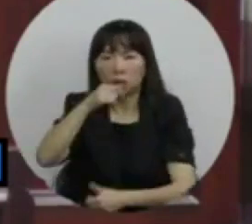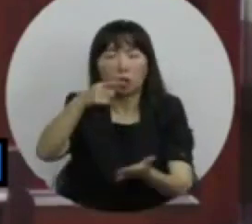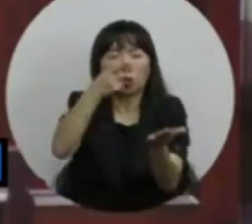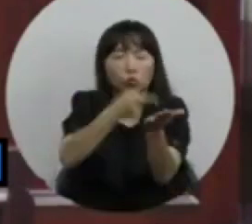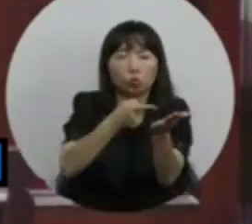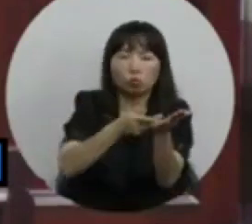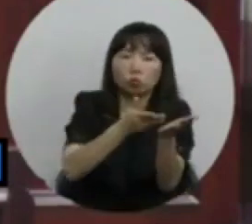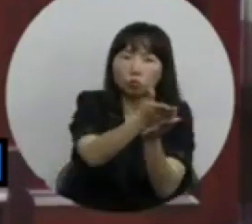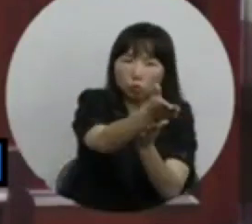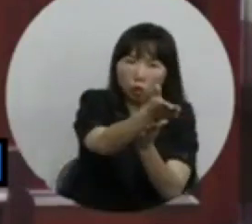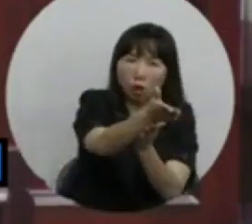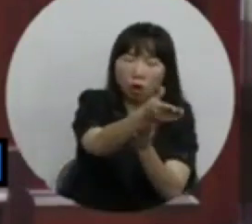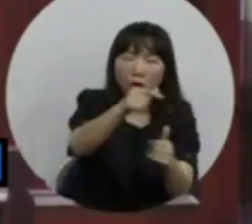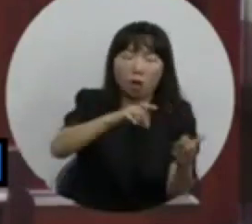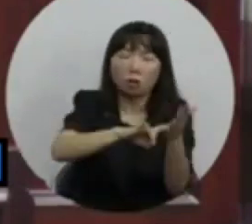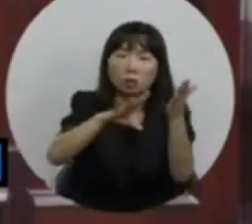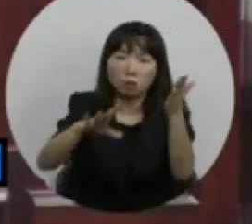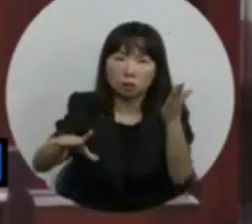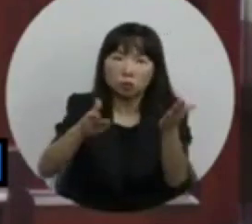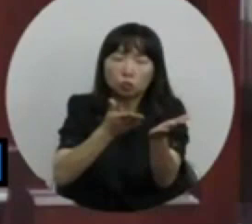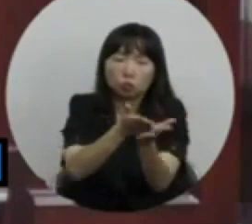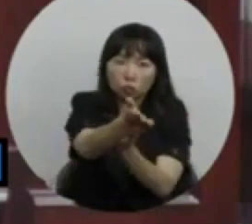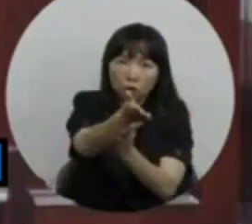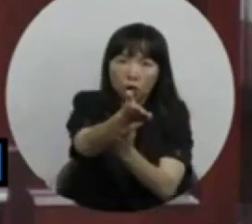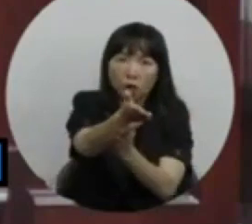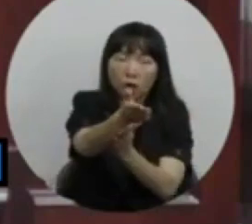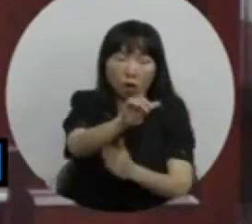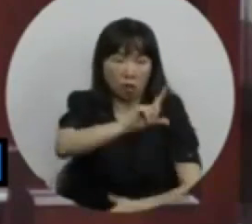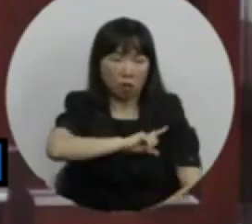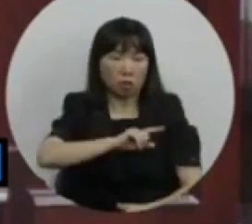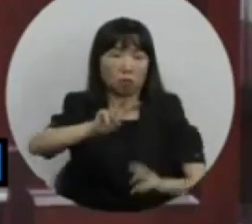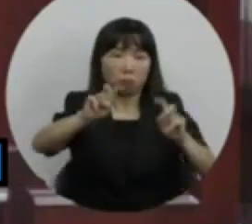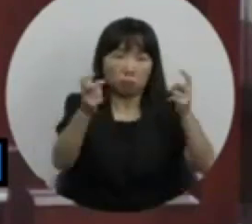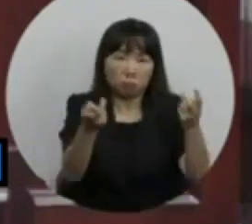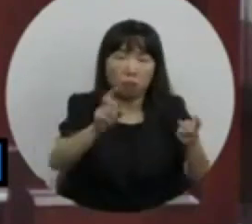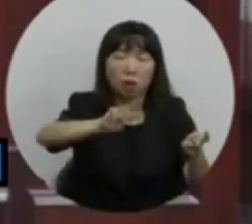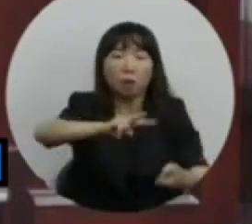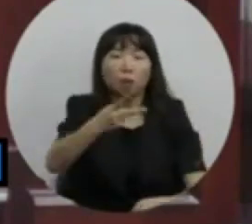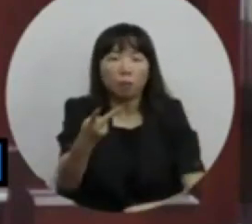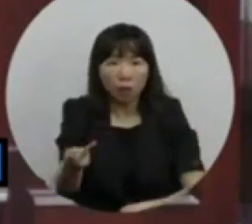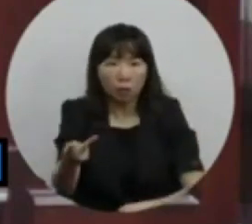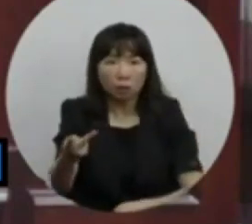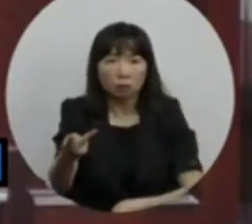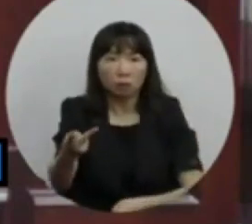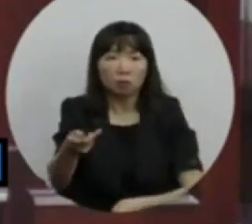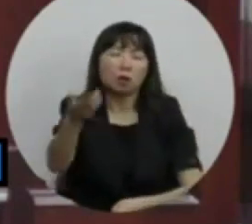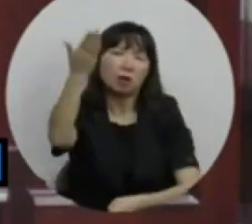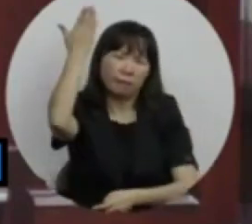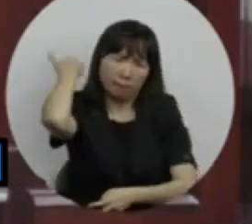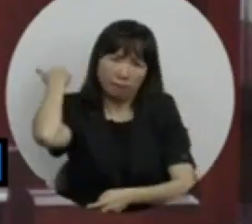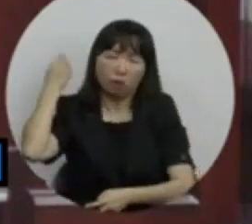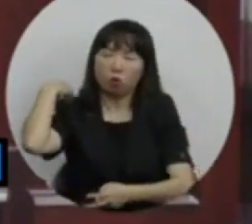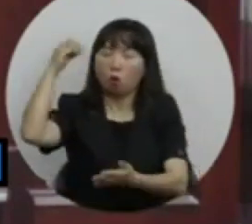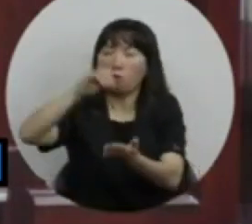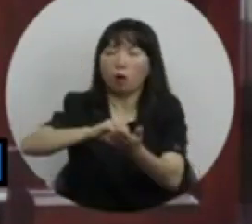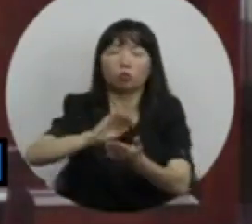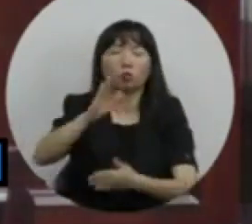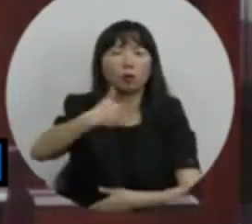지수과, 징수과 등 기구 명칭 변경은 구식 한자로 희귀하는 것이다.